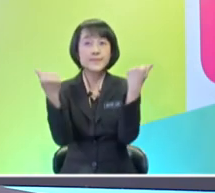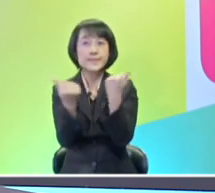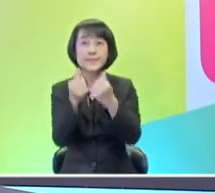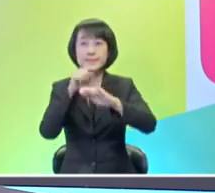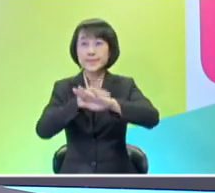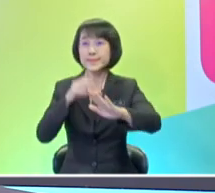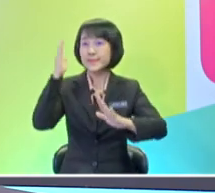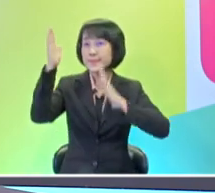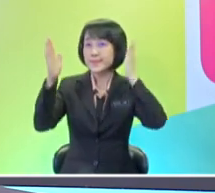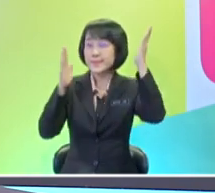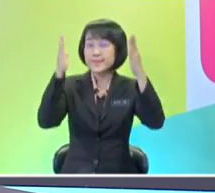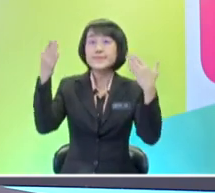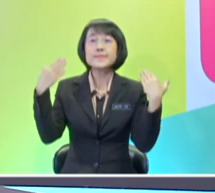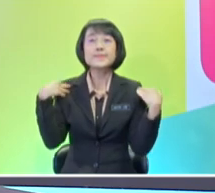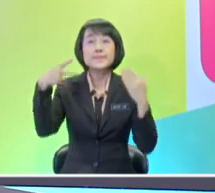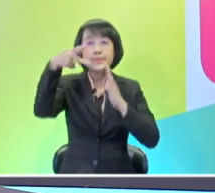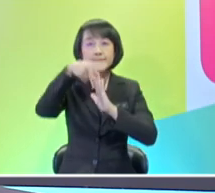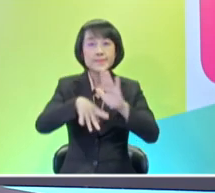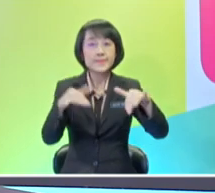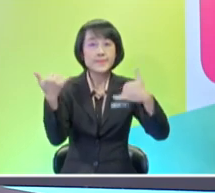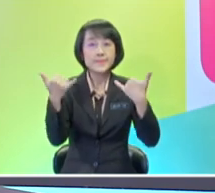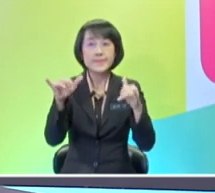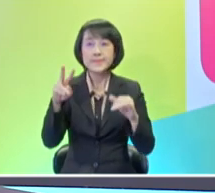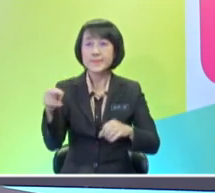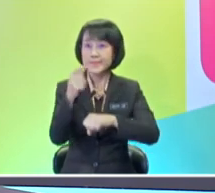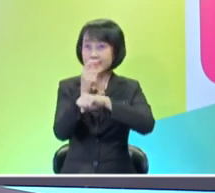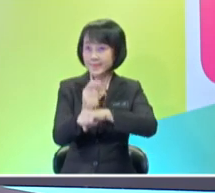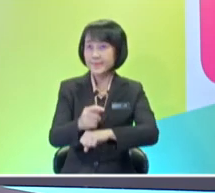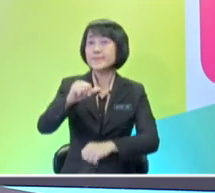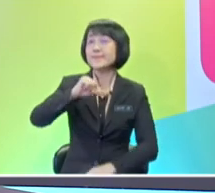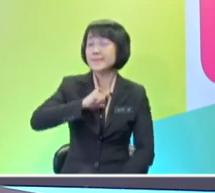mempunyai permainan tradisionalnya Yang Tersendiri